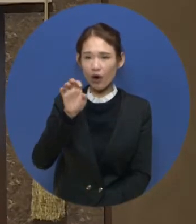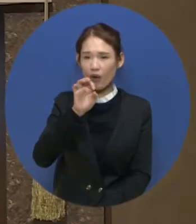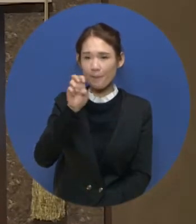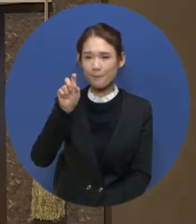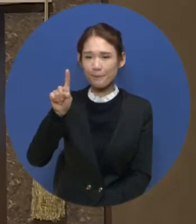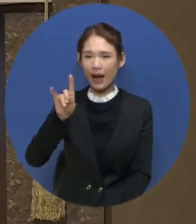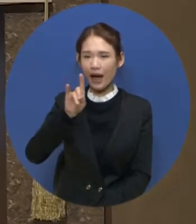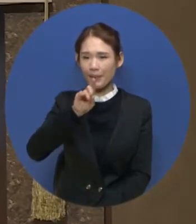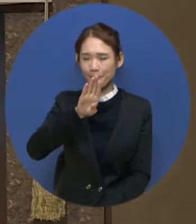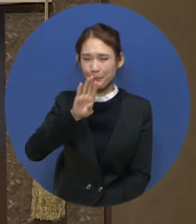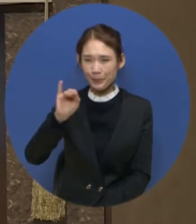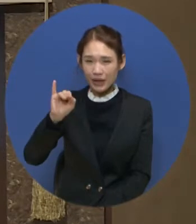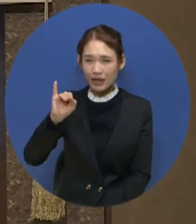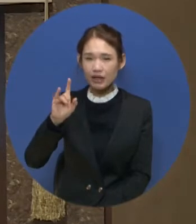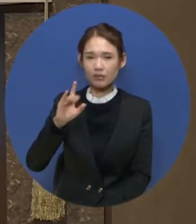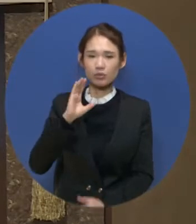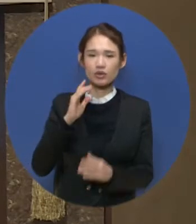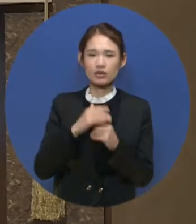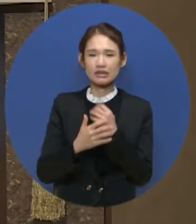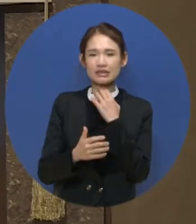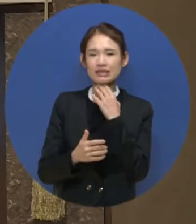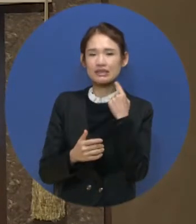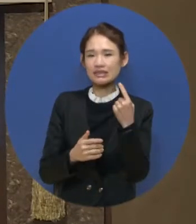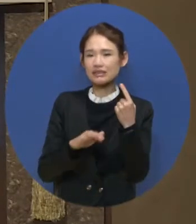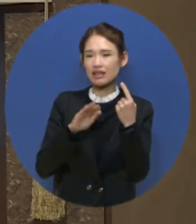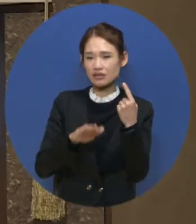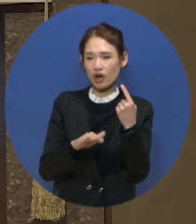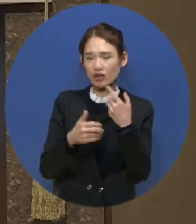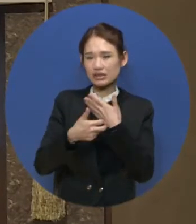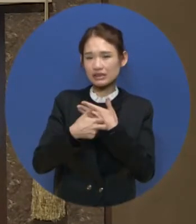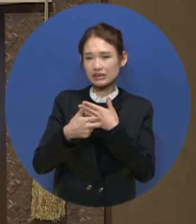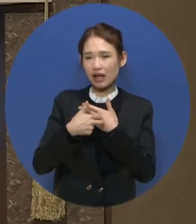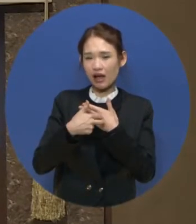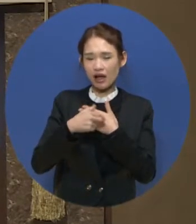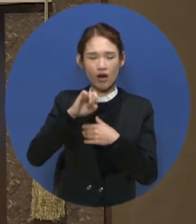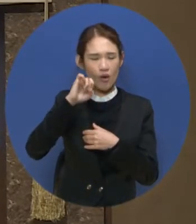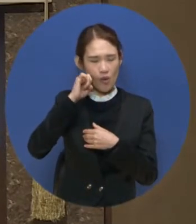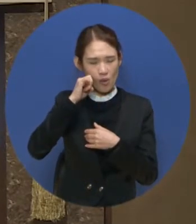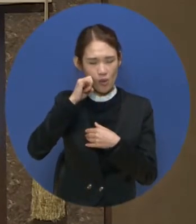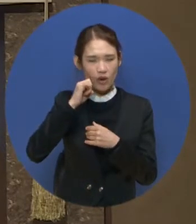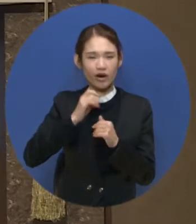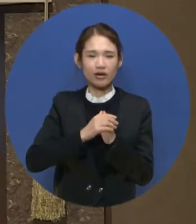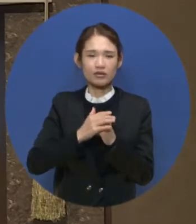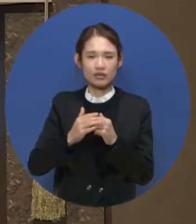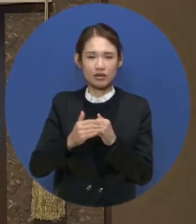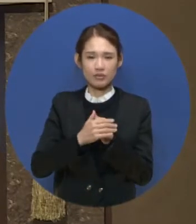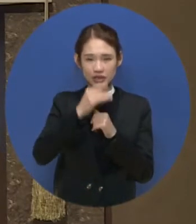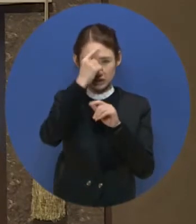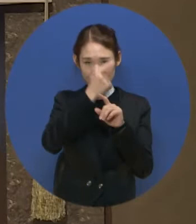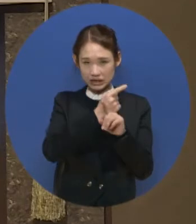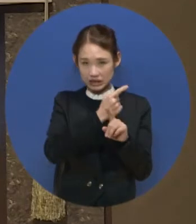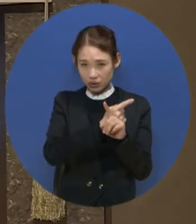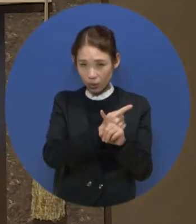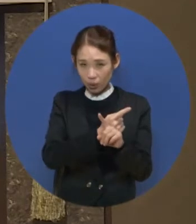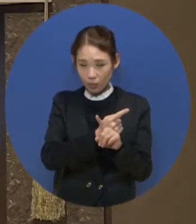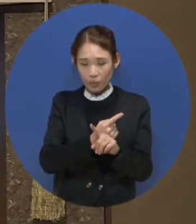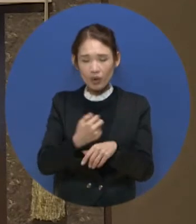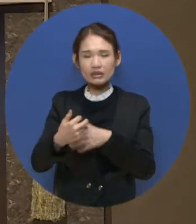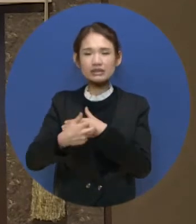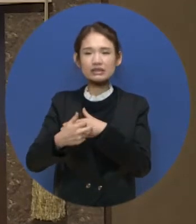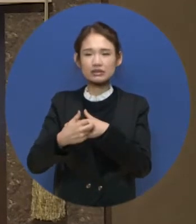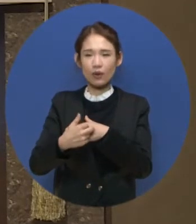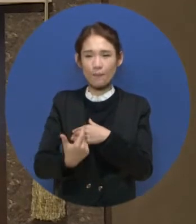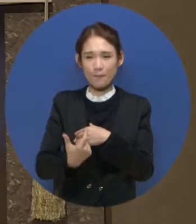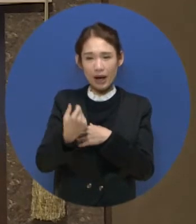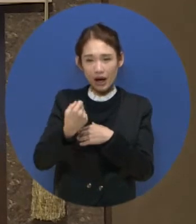경우는 1세 이전에 조기에 진단하는 거가 쉽지 않은 경우들이 있거든요. 그래서 이 치료법으로는 조기에 진단도